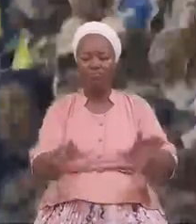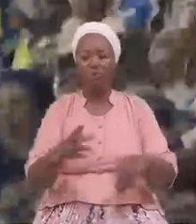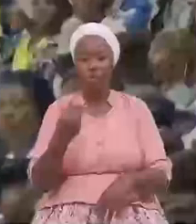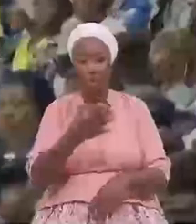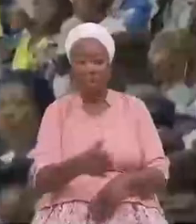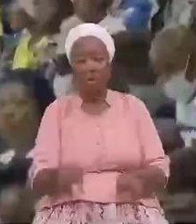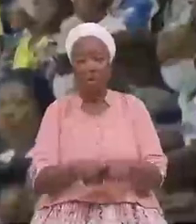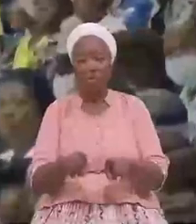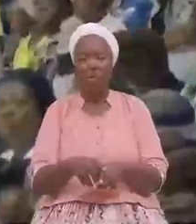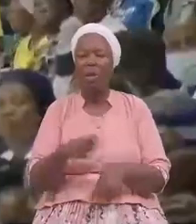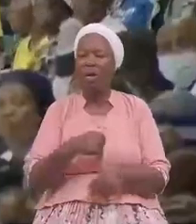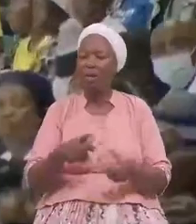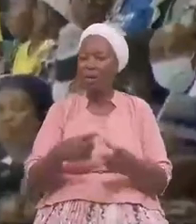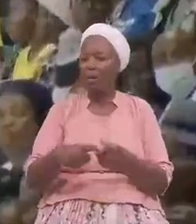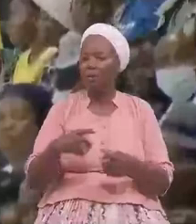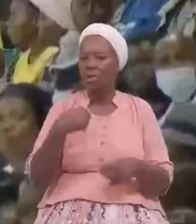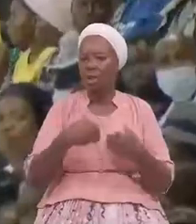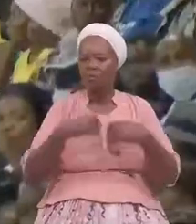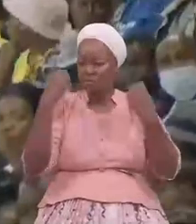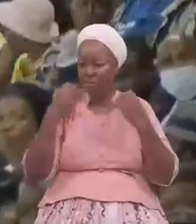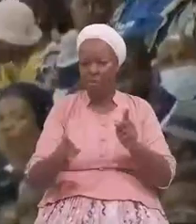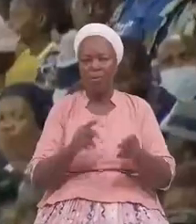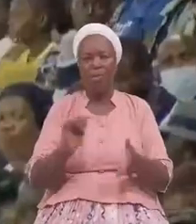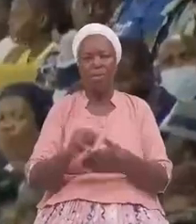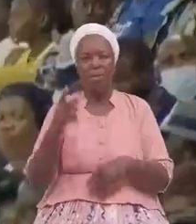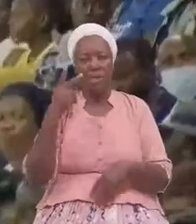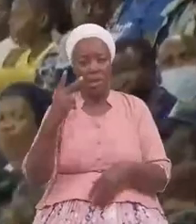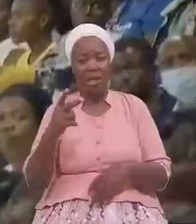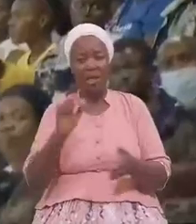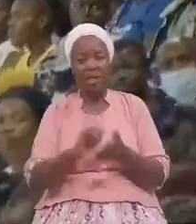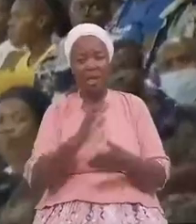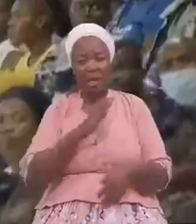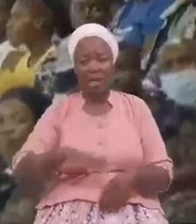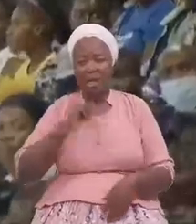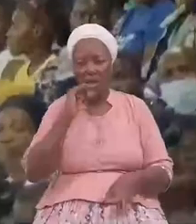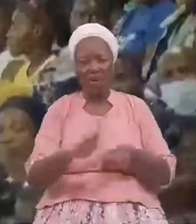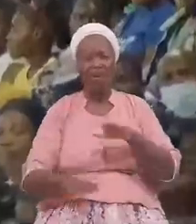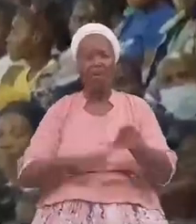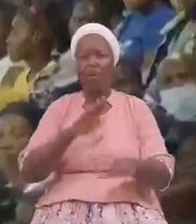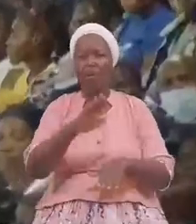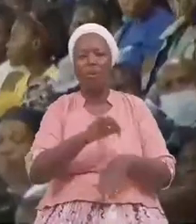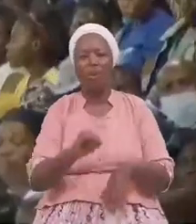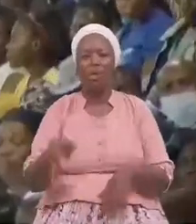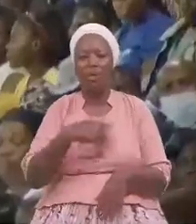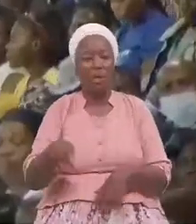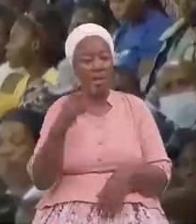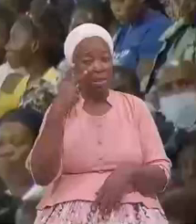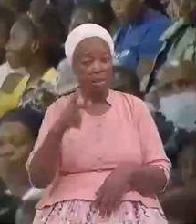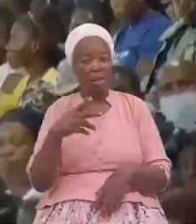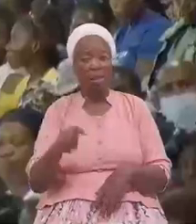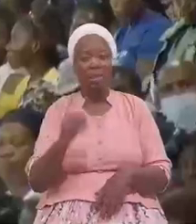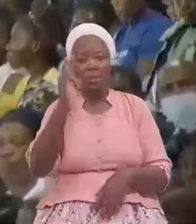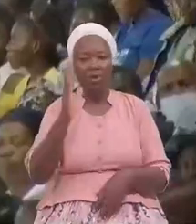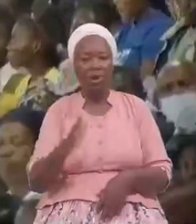y a plusieurs qui voient que Christ marche. Ils voient les ministres, les